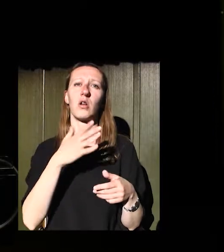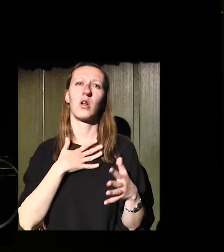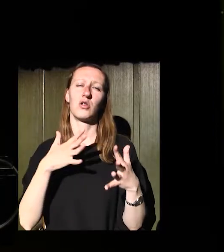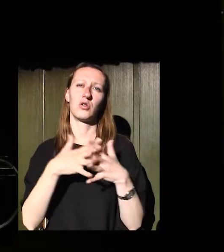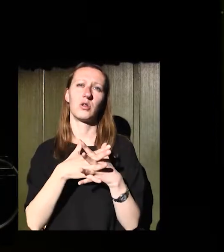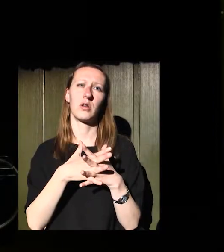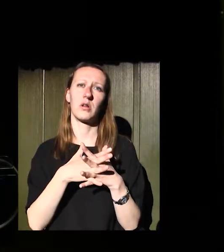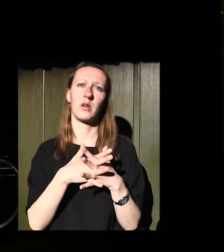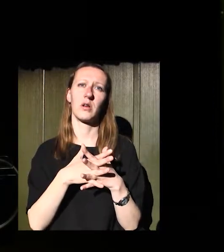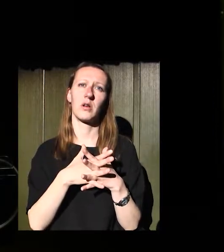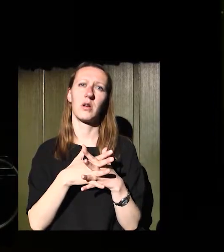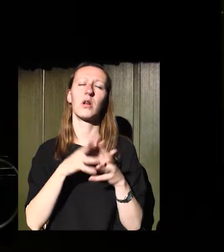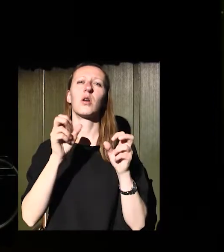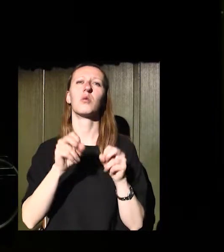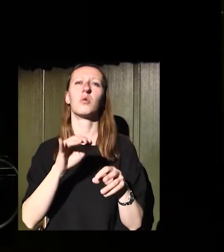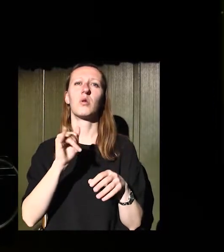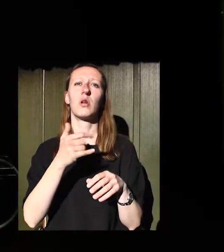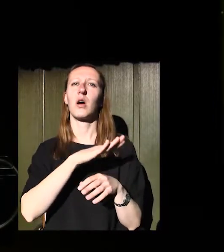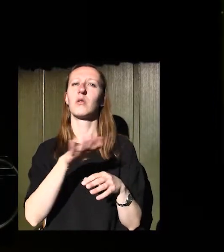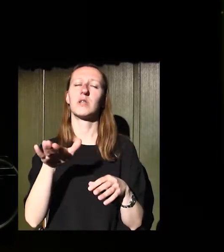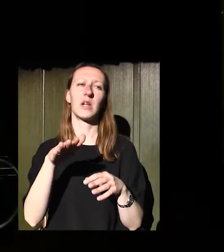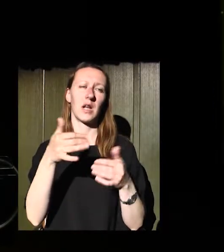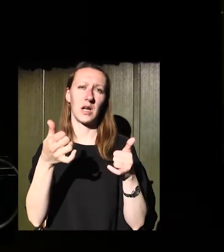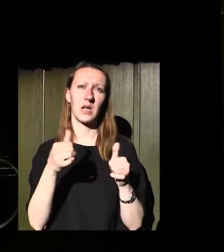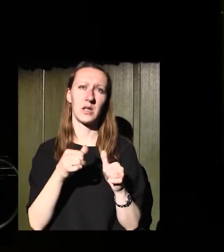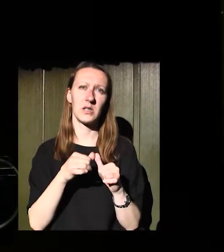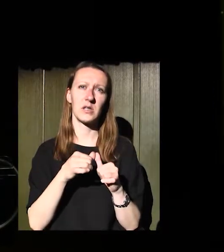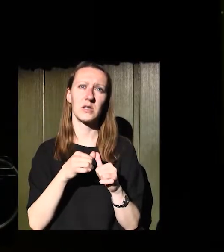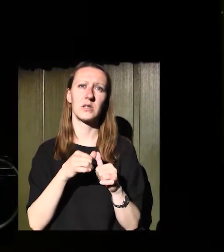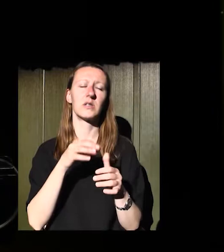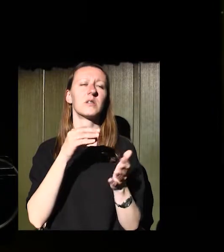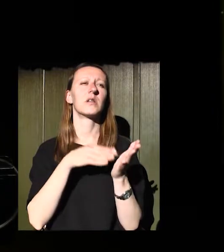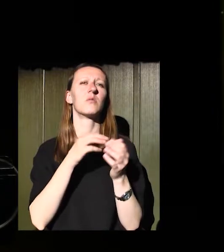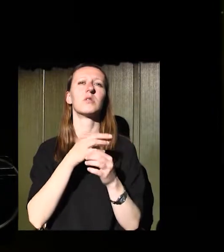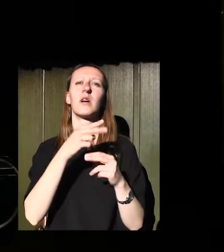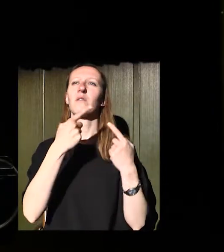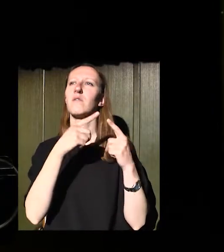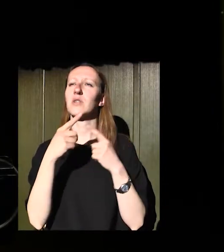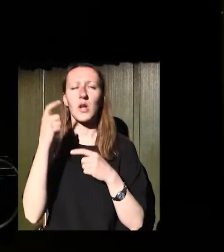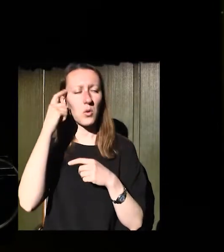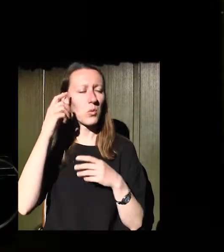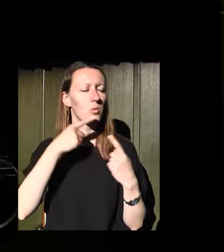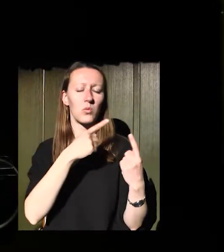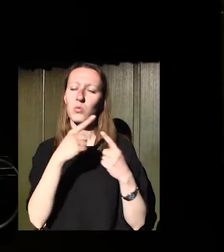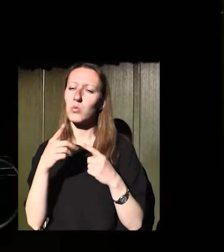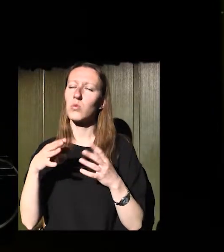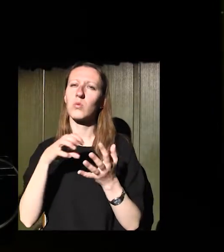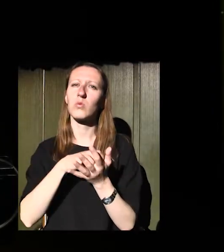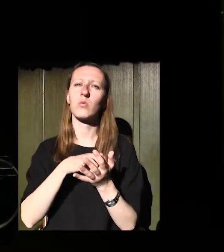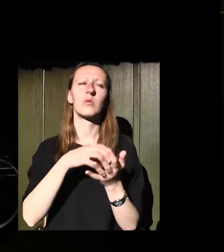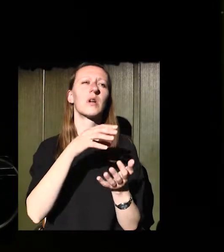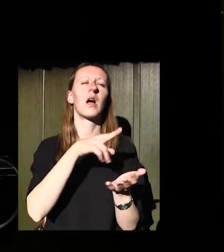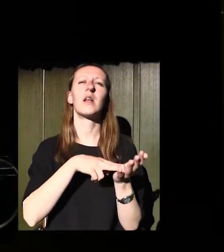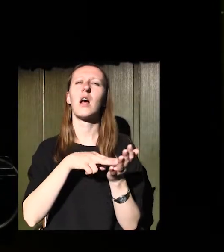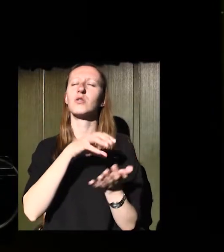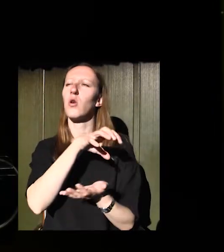riječi na naš grad. Pula je, kao i cijela Istra, mozaik različitih kultura,